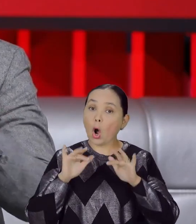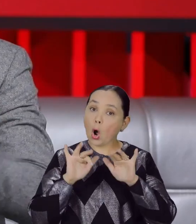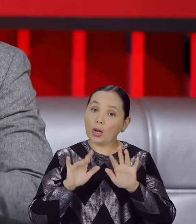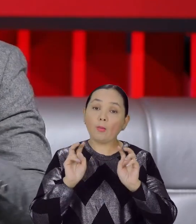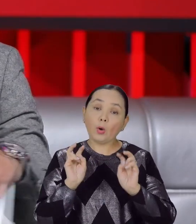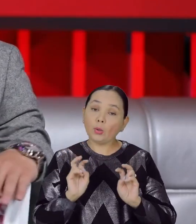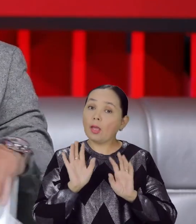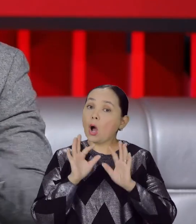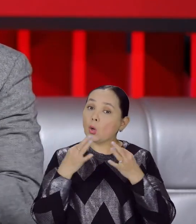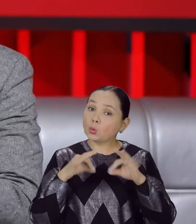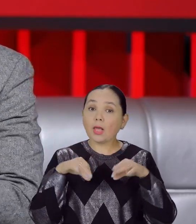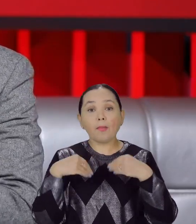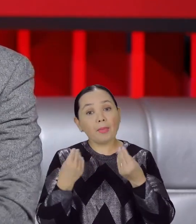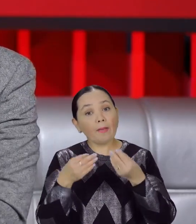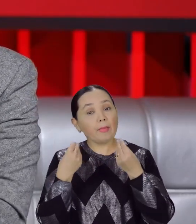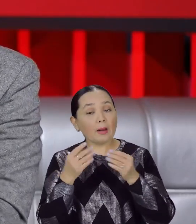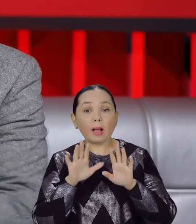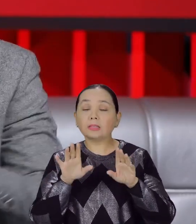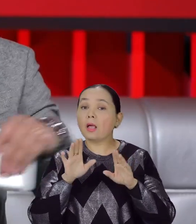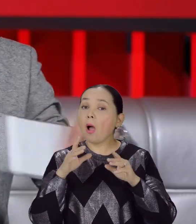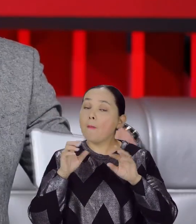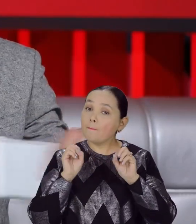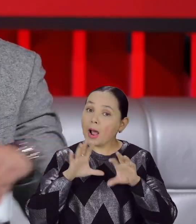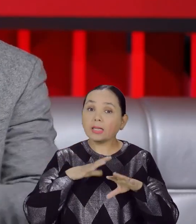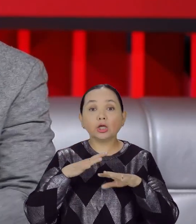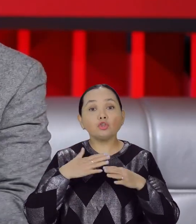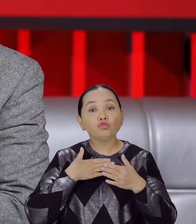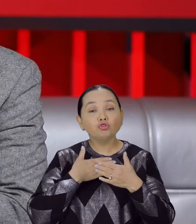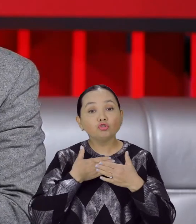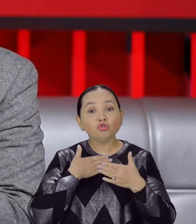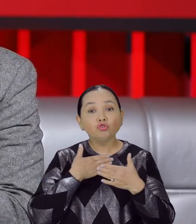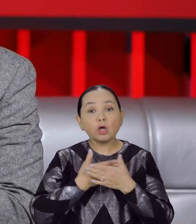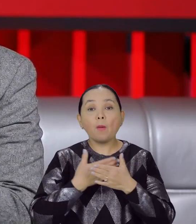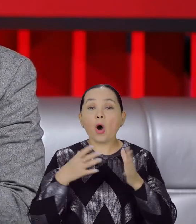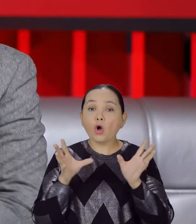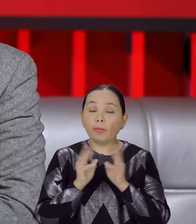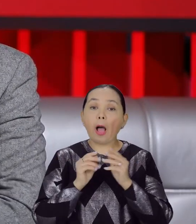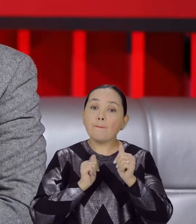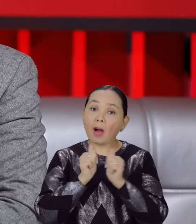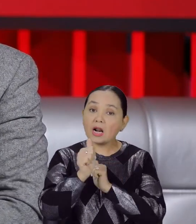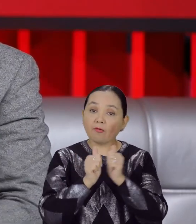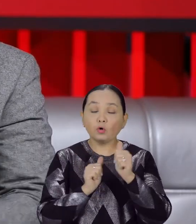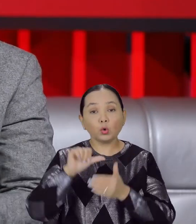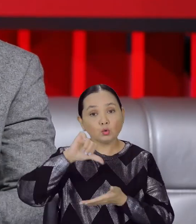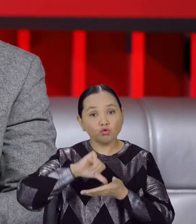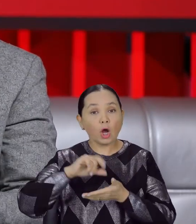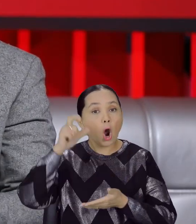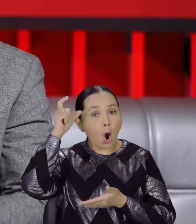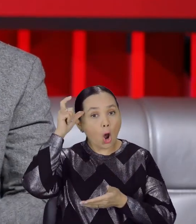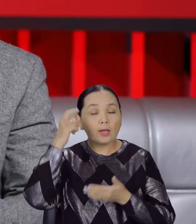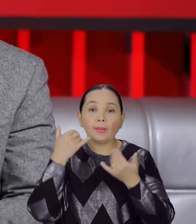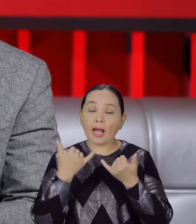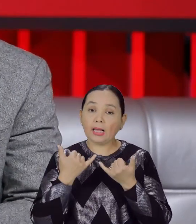bir ishga ruxsat berish, bermaslik haqida emas, balki jamoat bilan marafonlarda ishtirok etishlari ham mumkin bo'ladi. Hokimlar